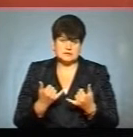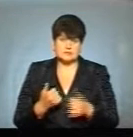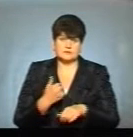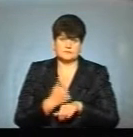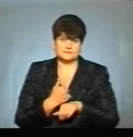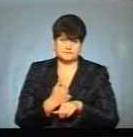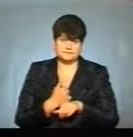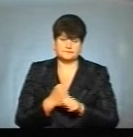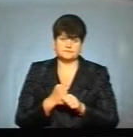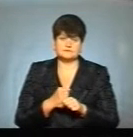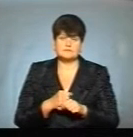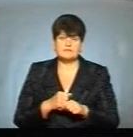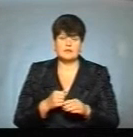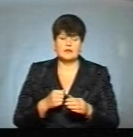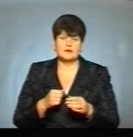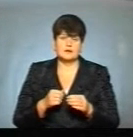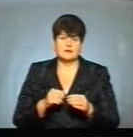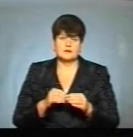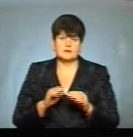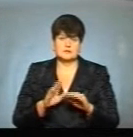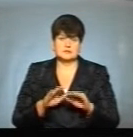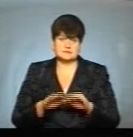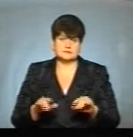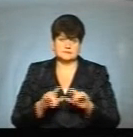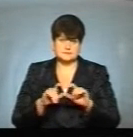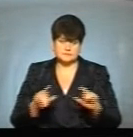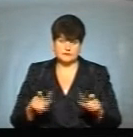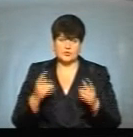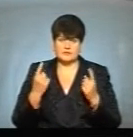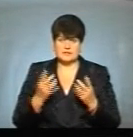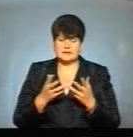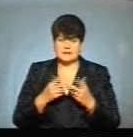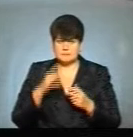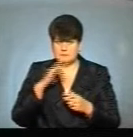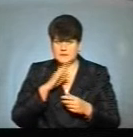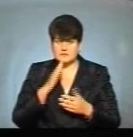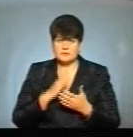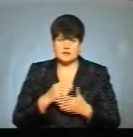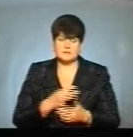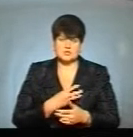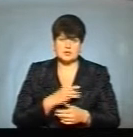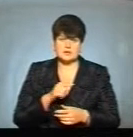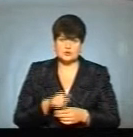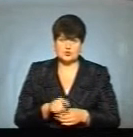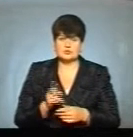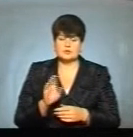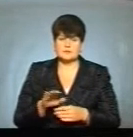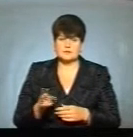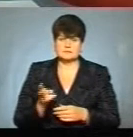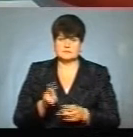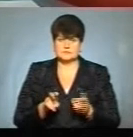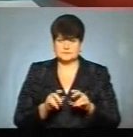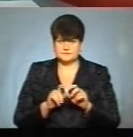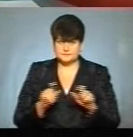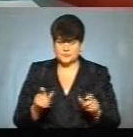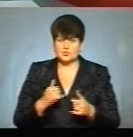пріоритет дошкільну освіту, розуміючи, що велика кількість батьків має бажання того, щоб діти відвідували дошкільний заклад. Так, в